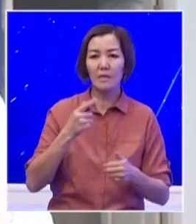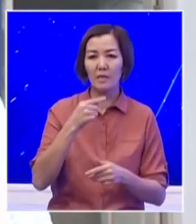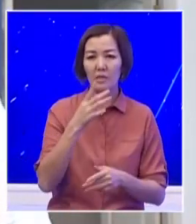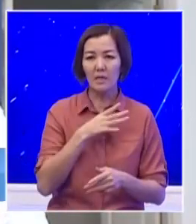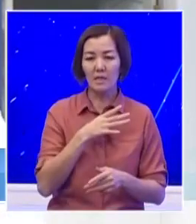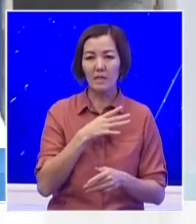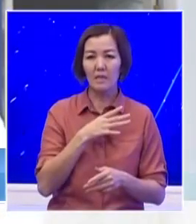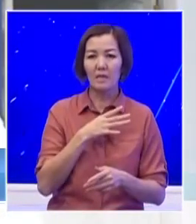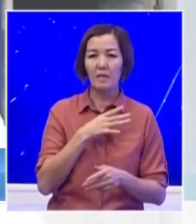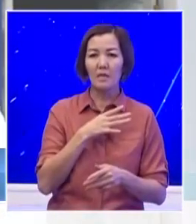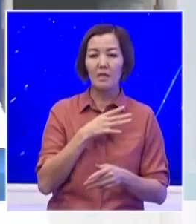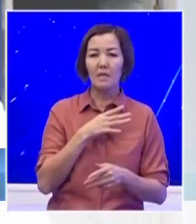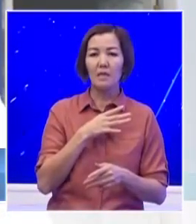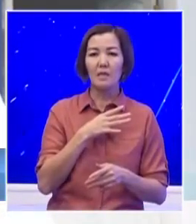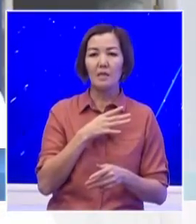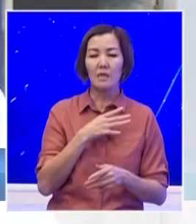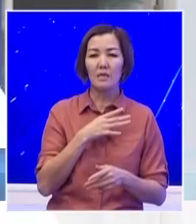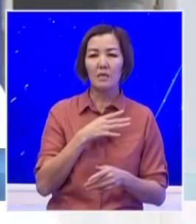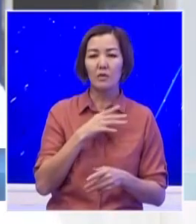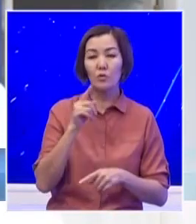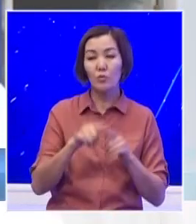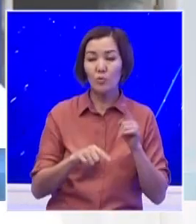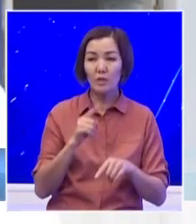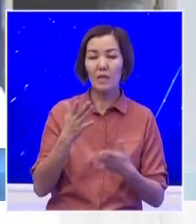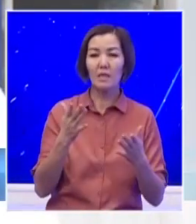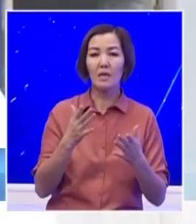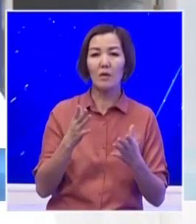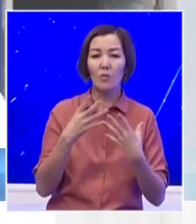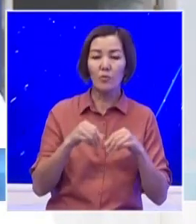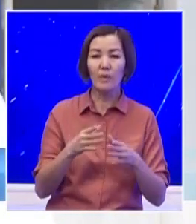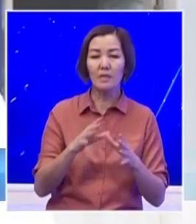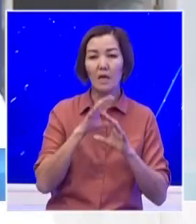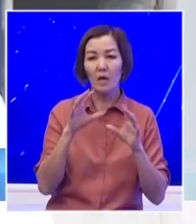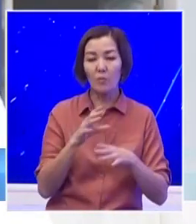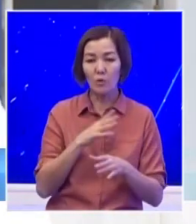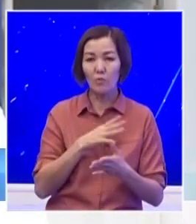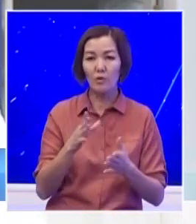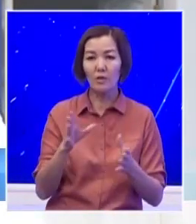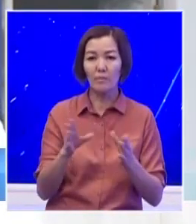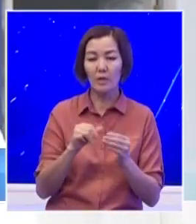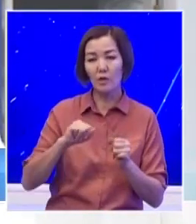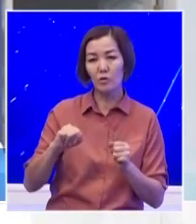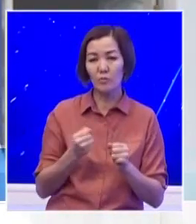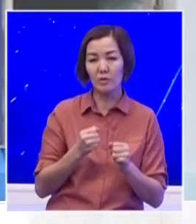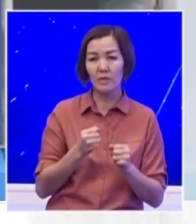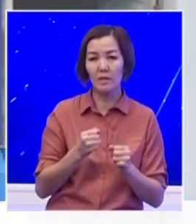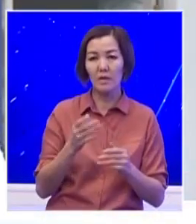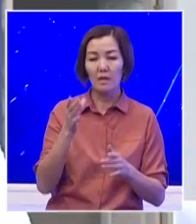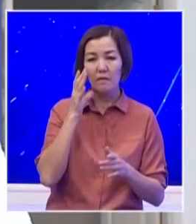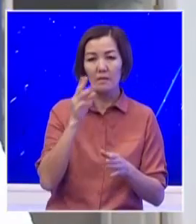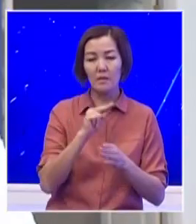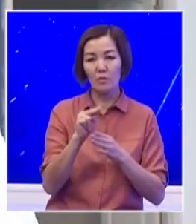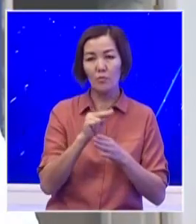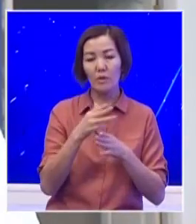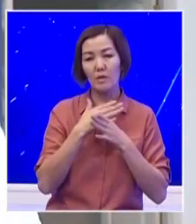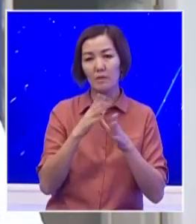отыратын жан-жағына, бауырларына, тостарына қамқор аға бола білді. Әріптестеріне ақылшы, кеңесші бола